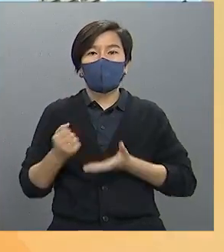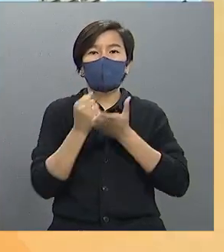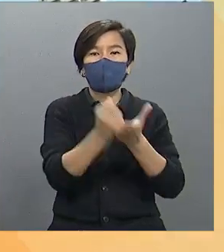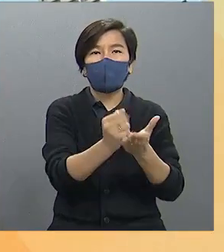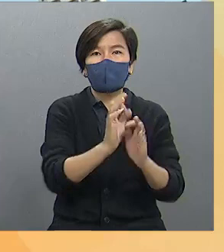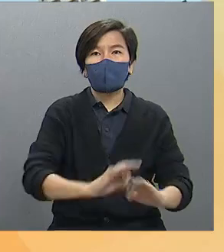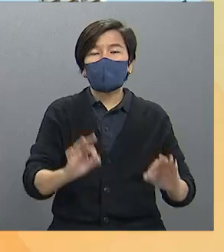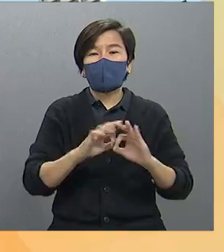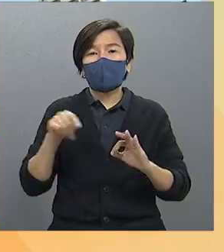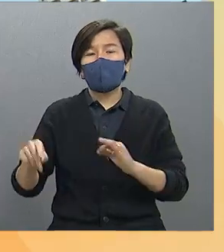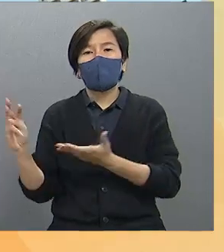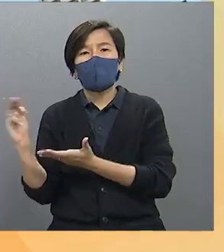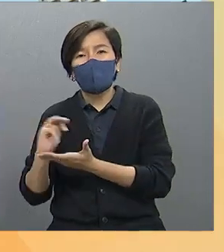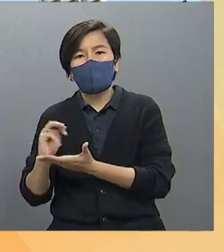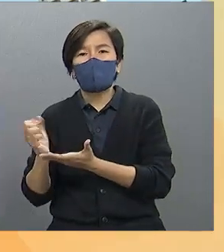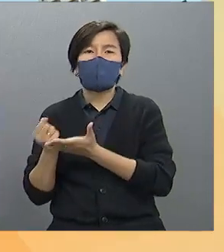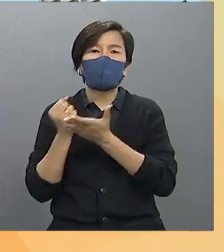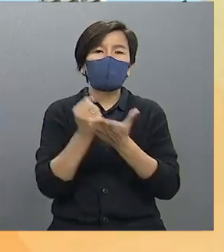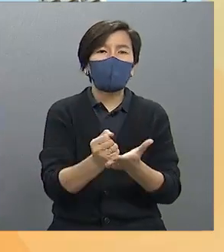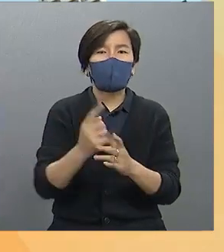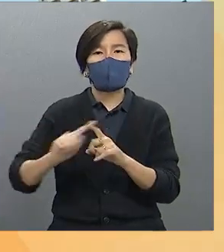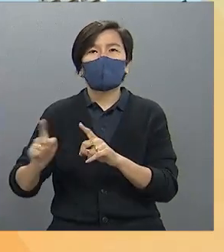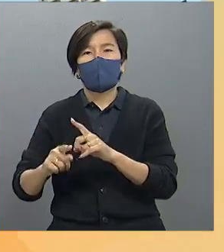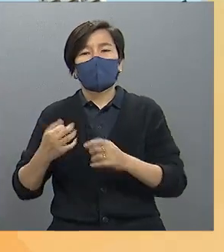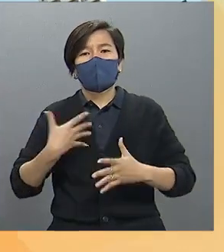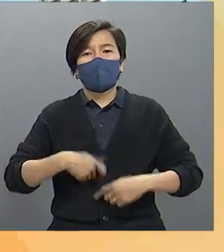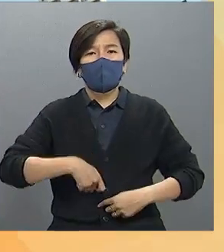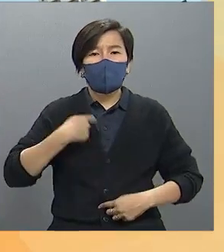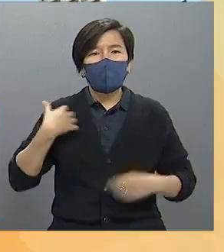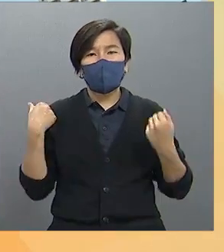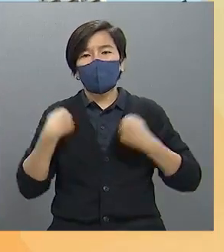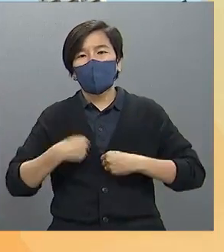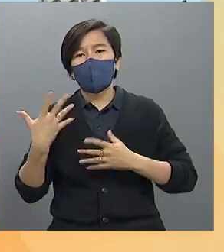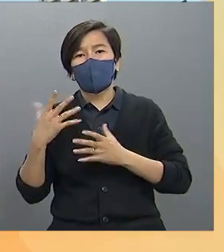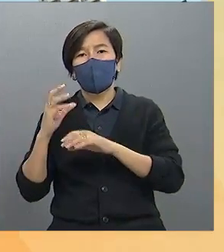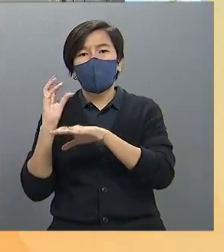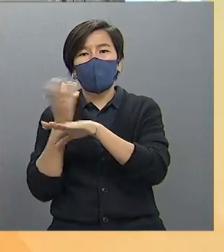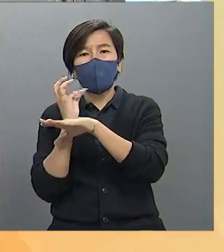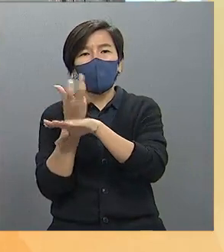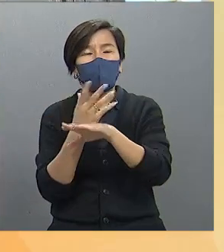ด้วยอาทารยแขอคามร paradigm ieval tilesf ท bersant